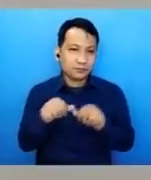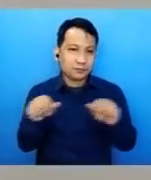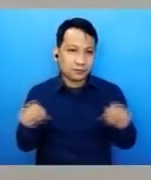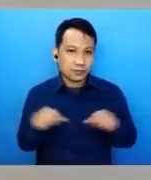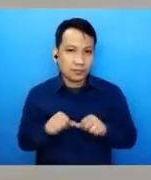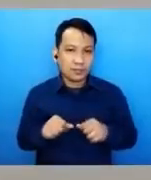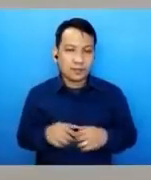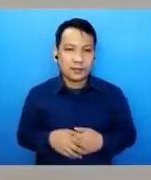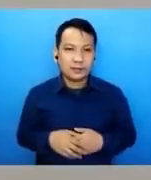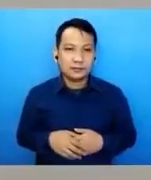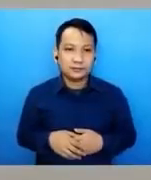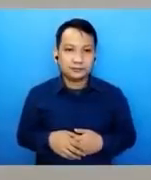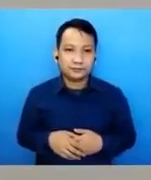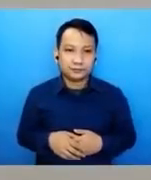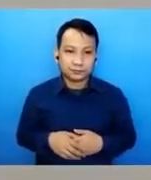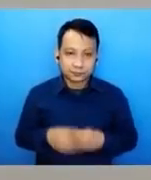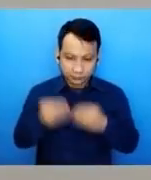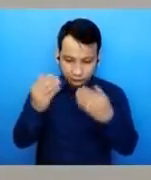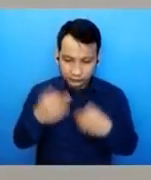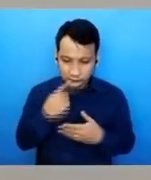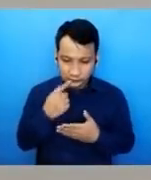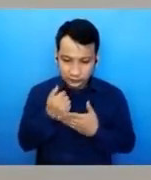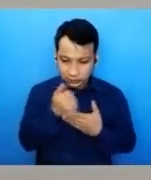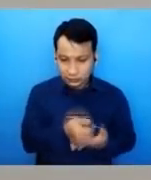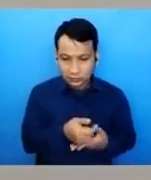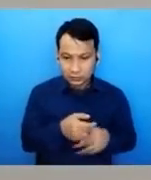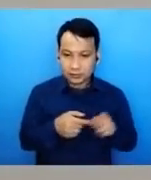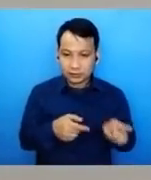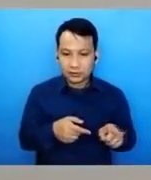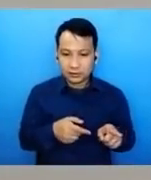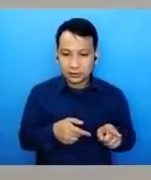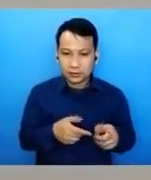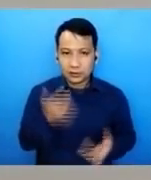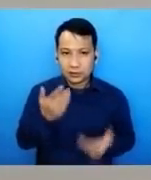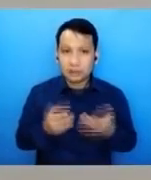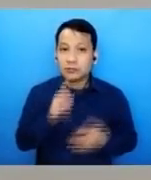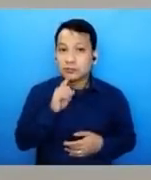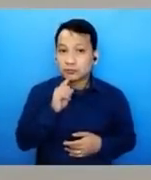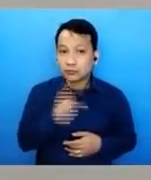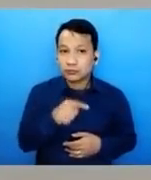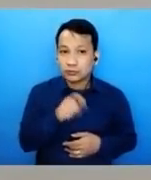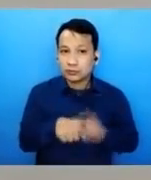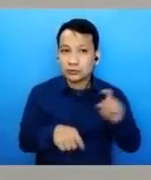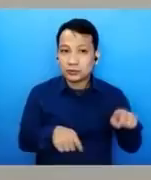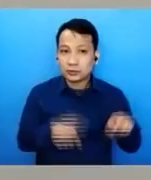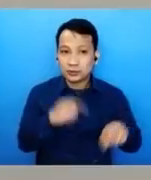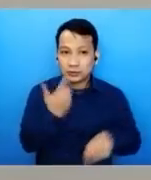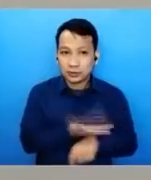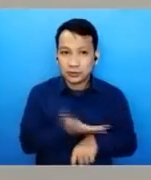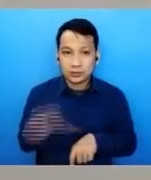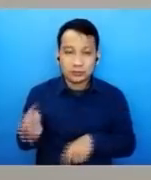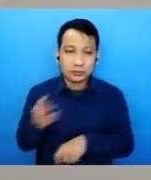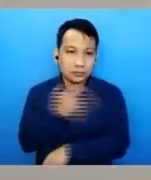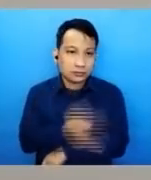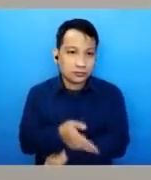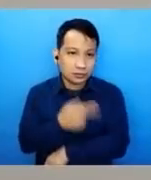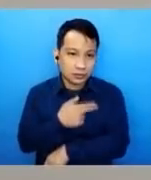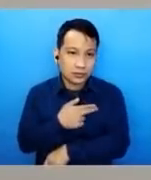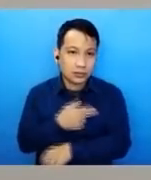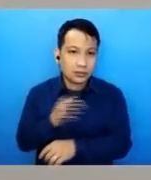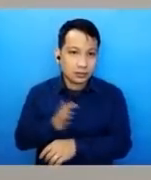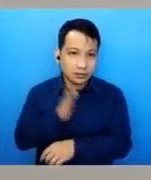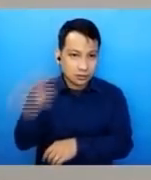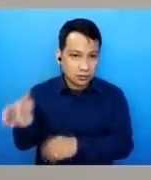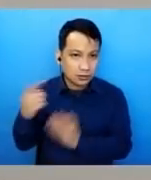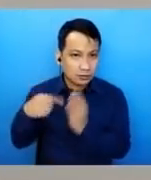dagli naman siyang nagsabi ng tulong na baka talagang nangangailangan ng tulong yung anak niya sa ospital. Pinapuntahan kagad ng